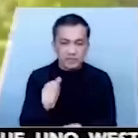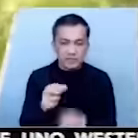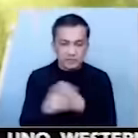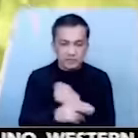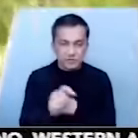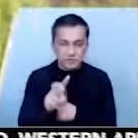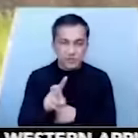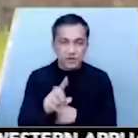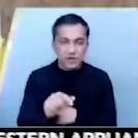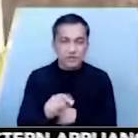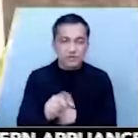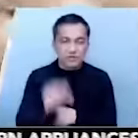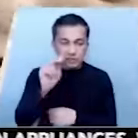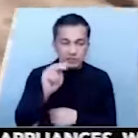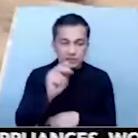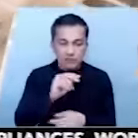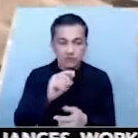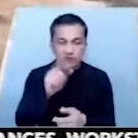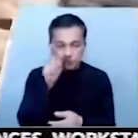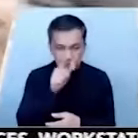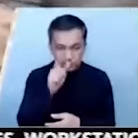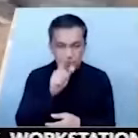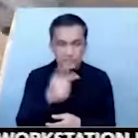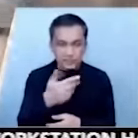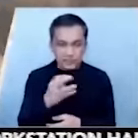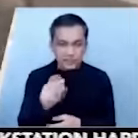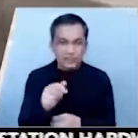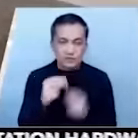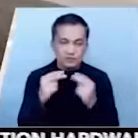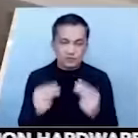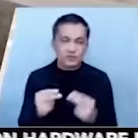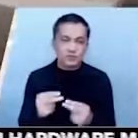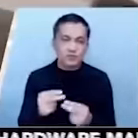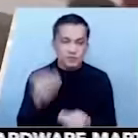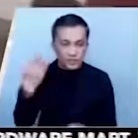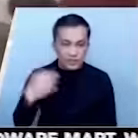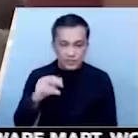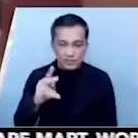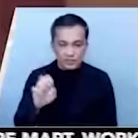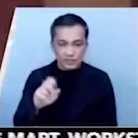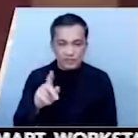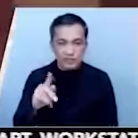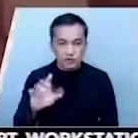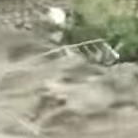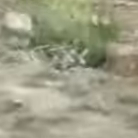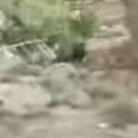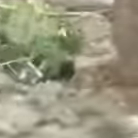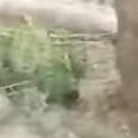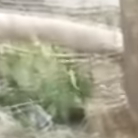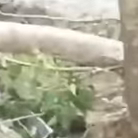GMA Integrated News, Russell Simorio nakatutok, 24 oras.